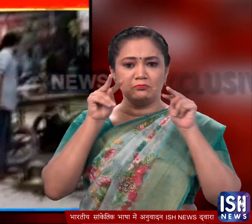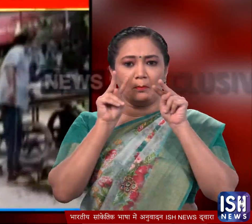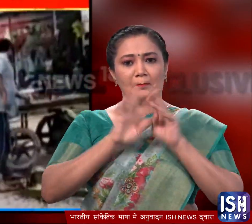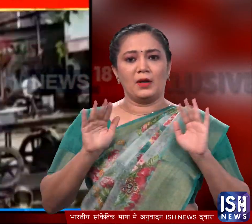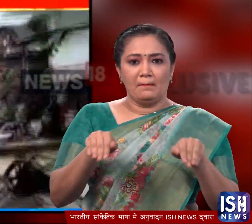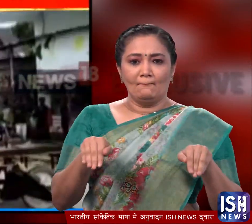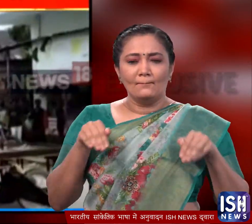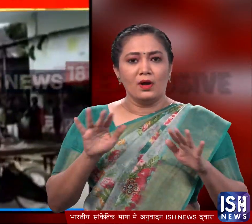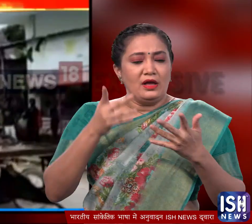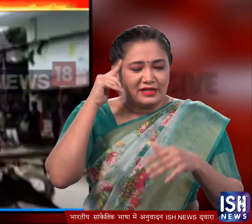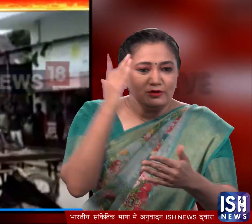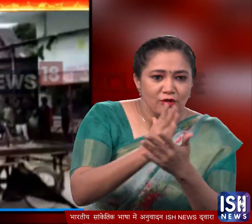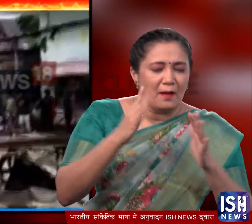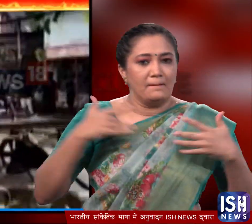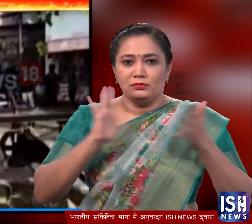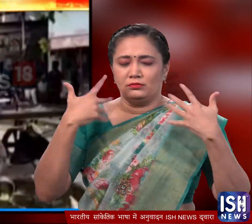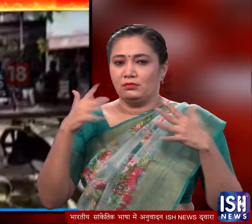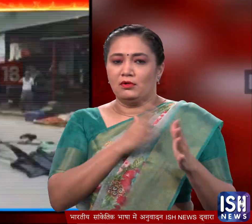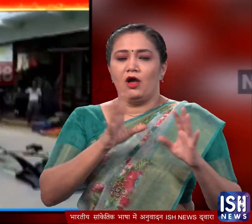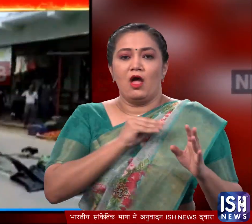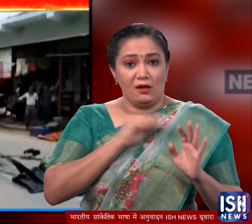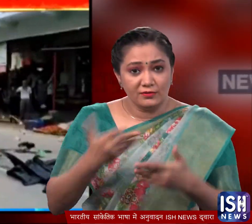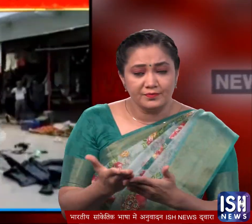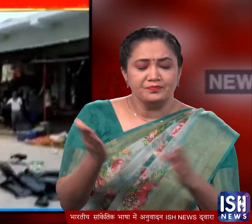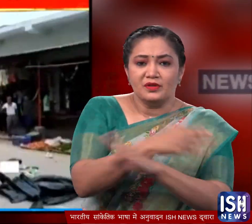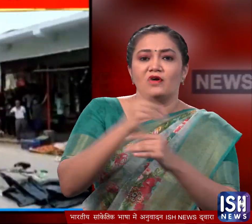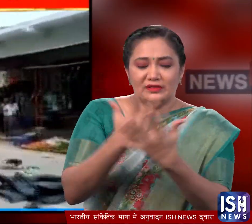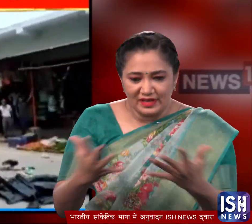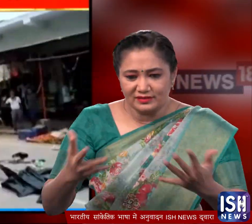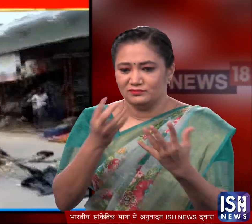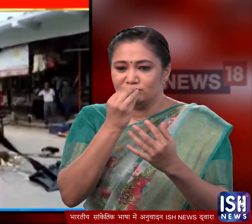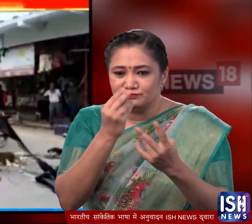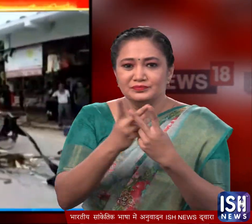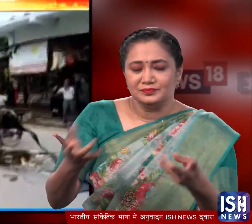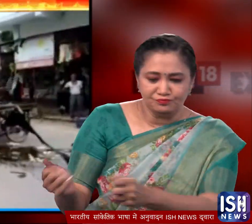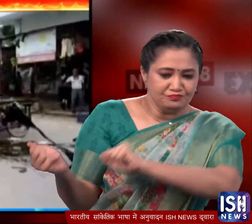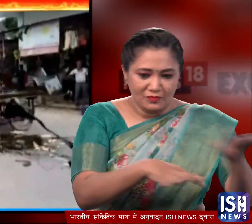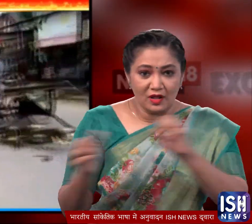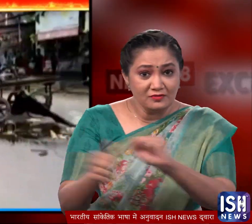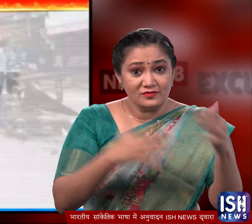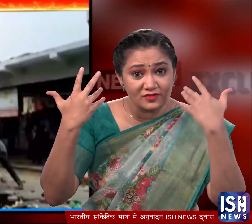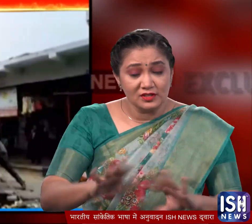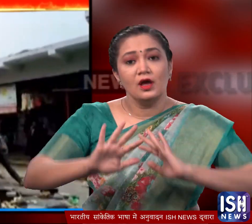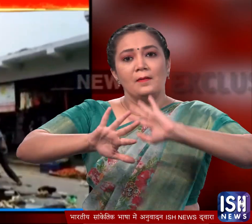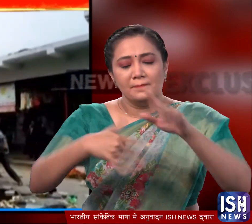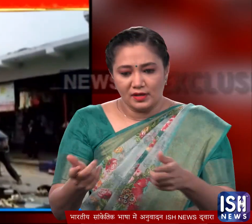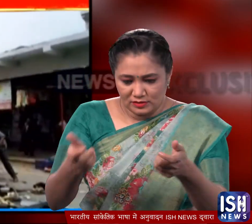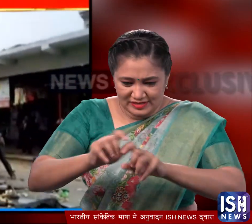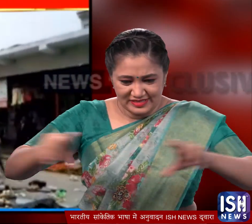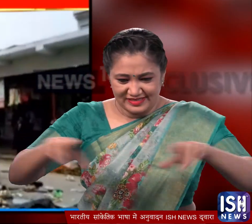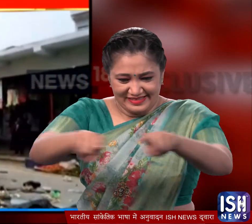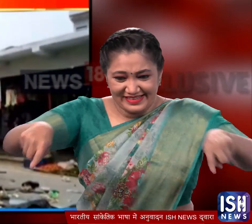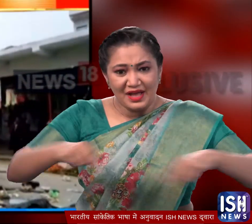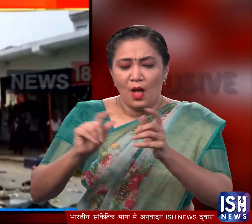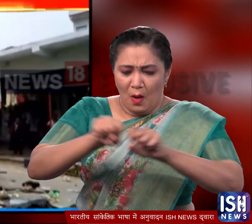से ही तमाशा देखने लगे। किसी ने भी उसे रोकने की कोशिश तक नहीं की। इस बीच उसने पहले तो एक एक कर ठेले पर रखी सभी चीजें फेंक दी। इसके बाद उसने ठेले